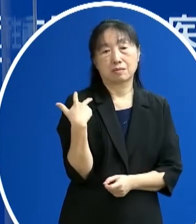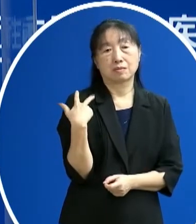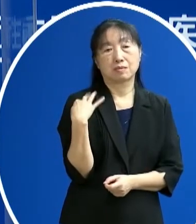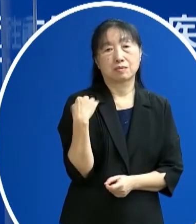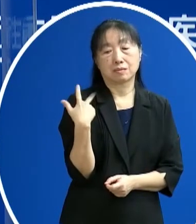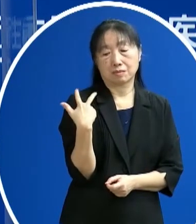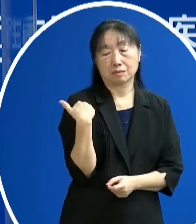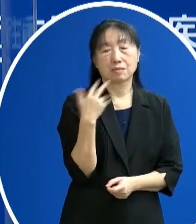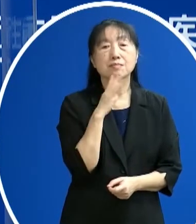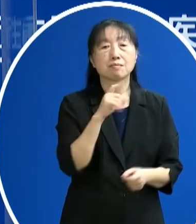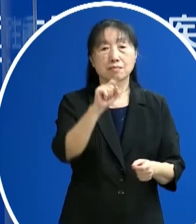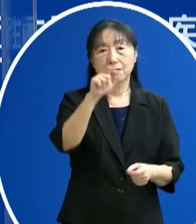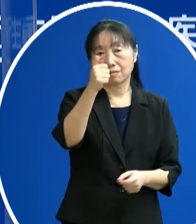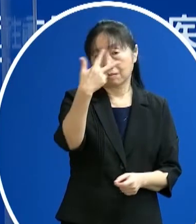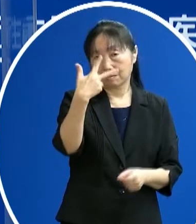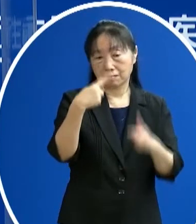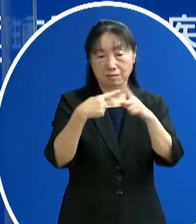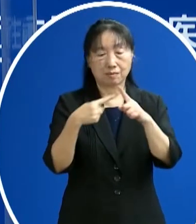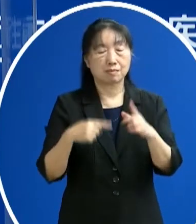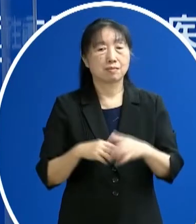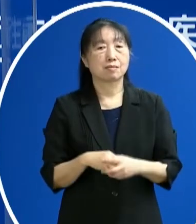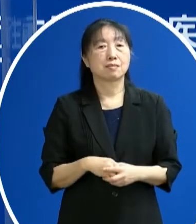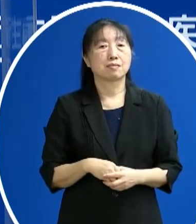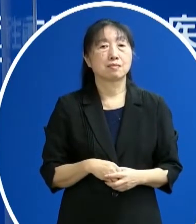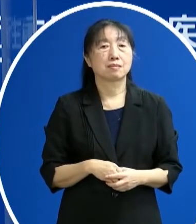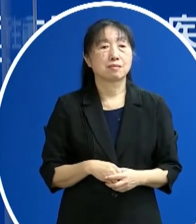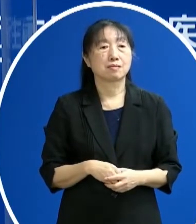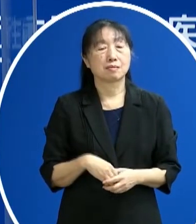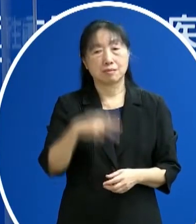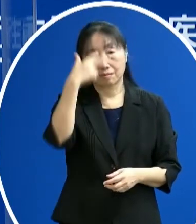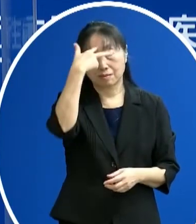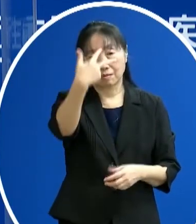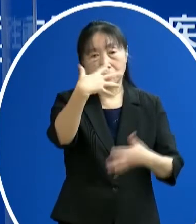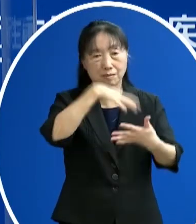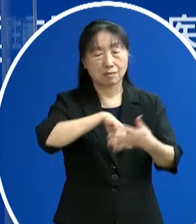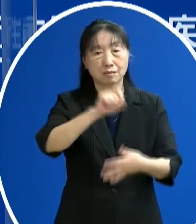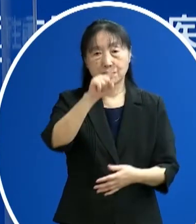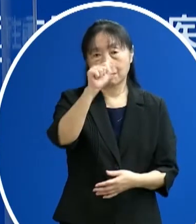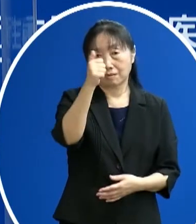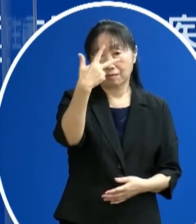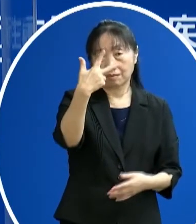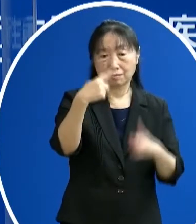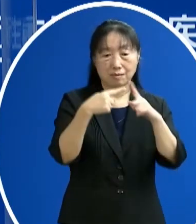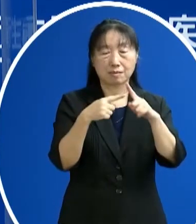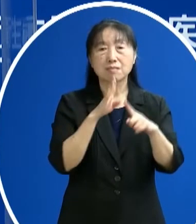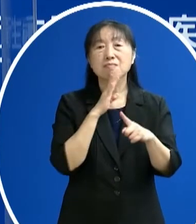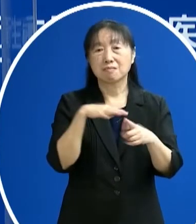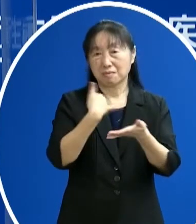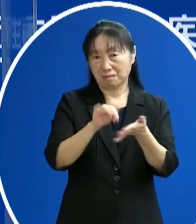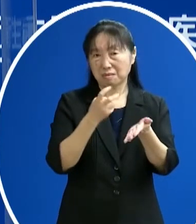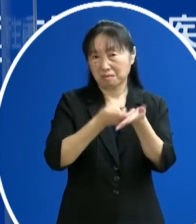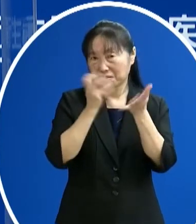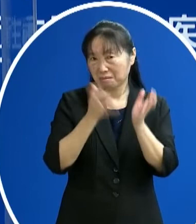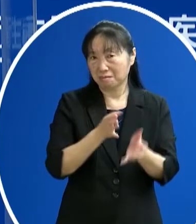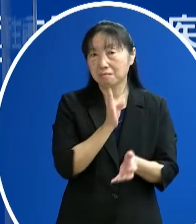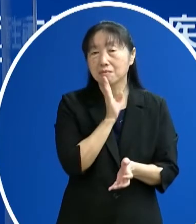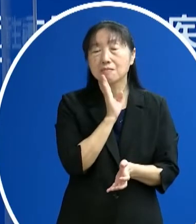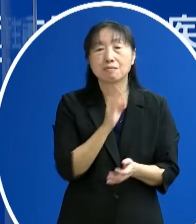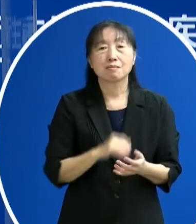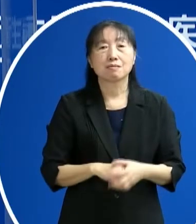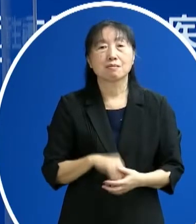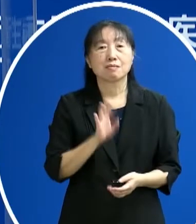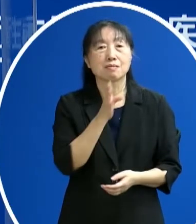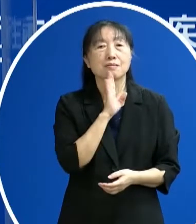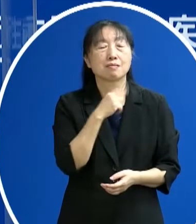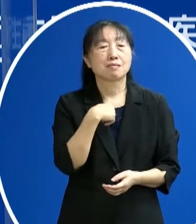是157位，好，是157位。所以在7天内有157位，其实是蛮严重的。不过在昨天